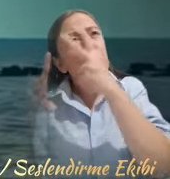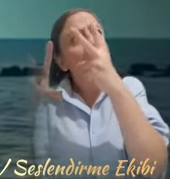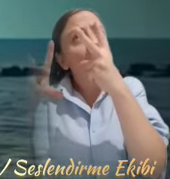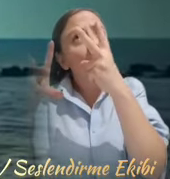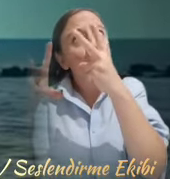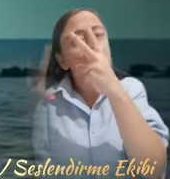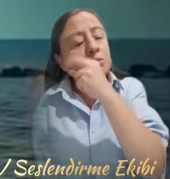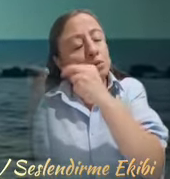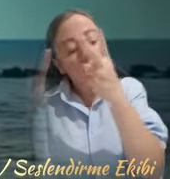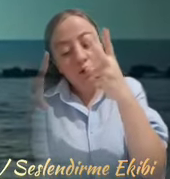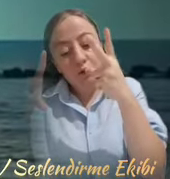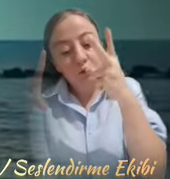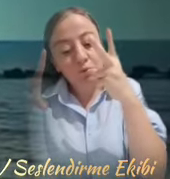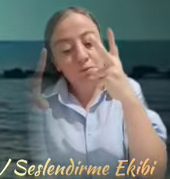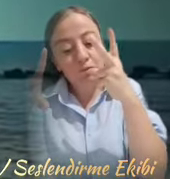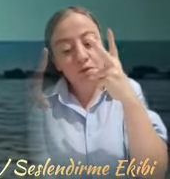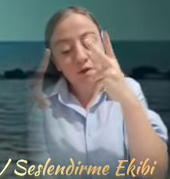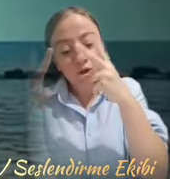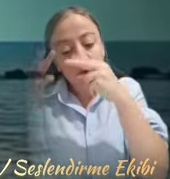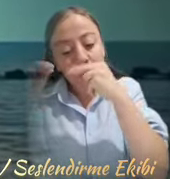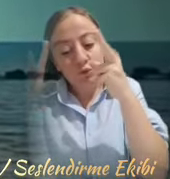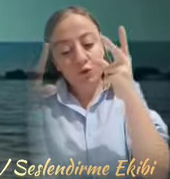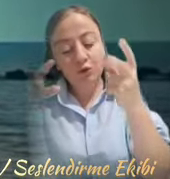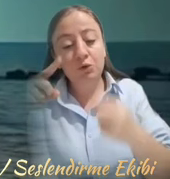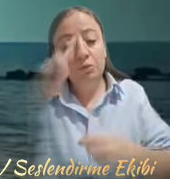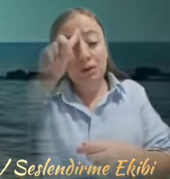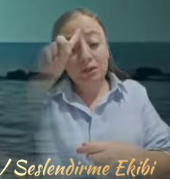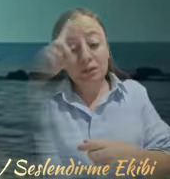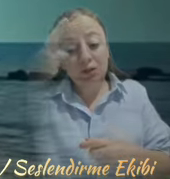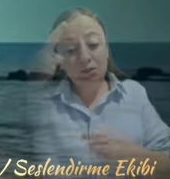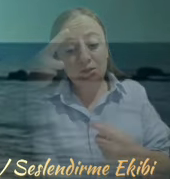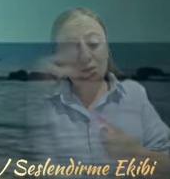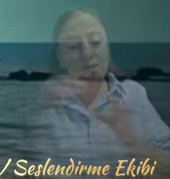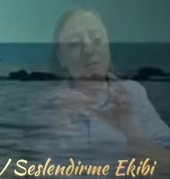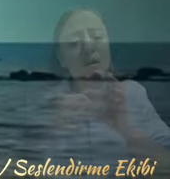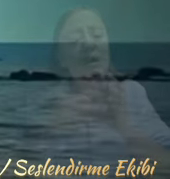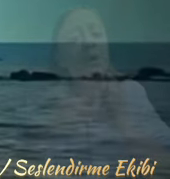sonsuza haykırarak yaşamca.